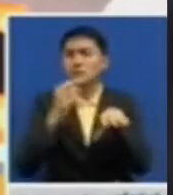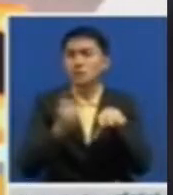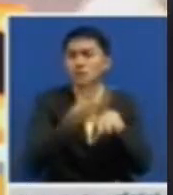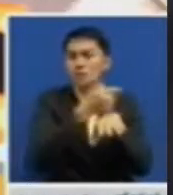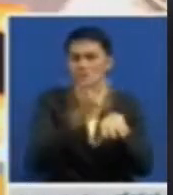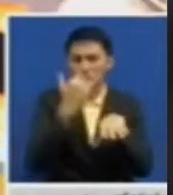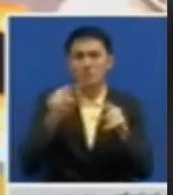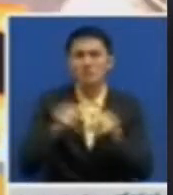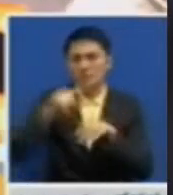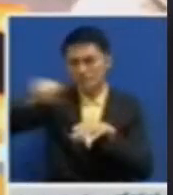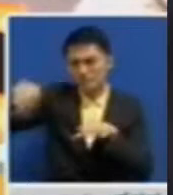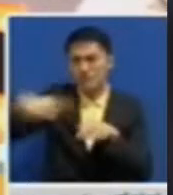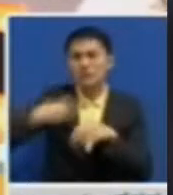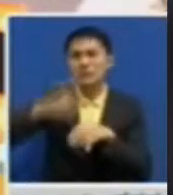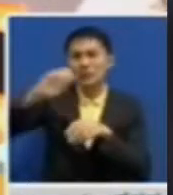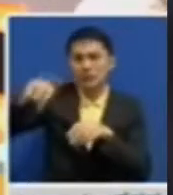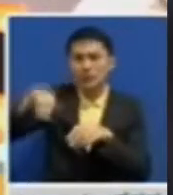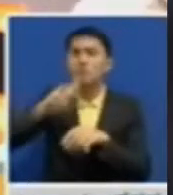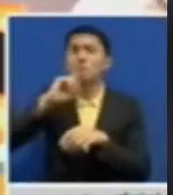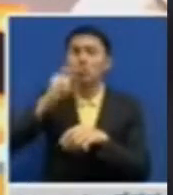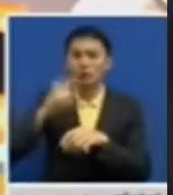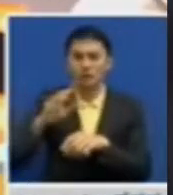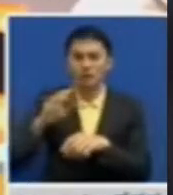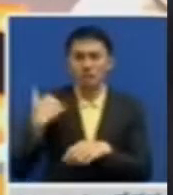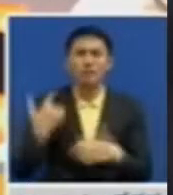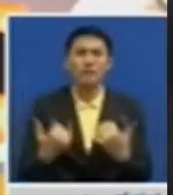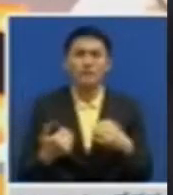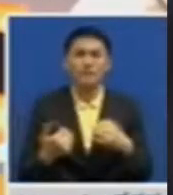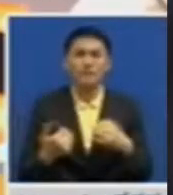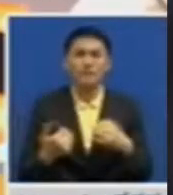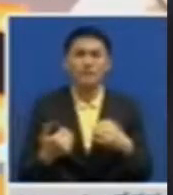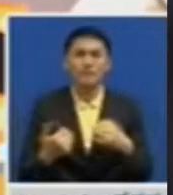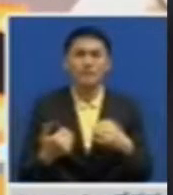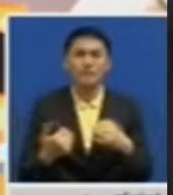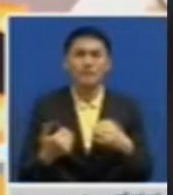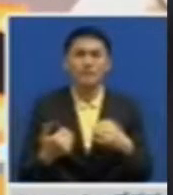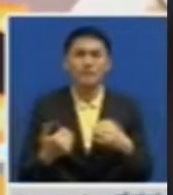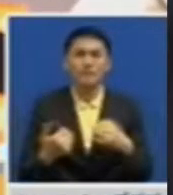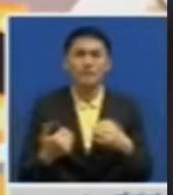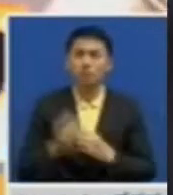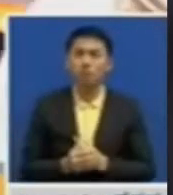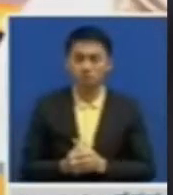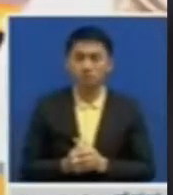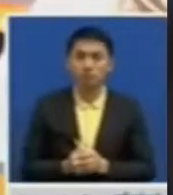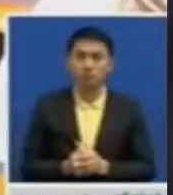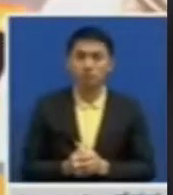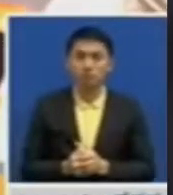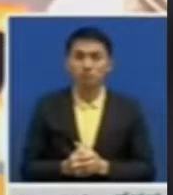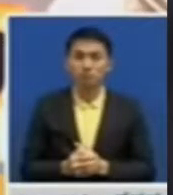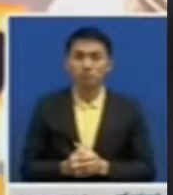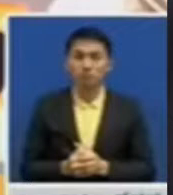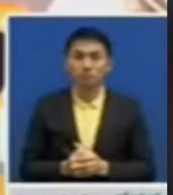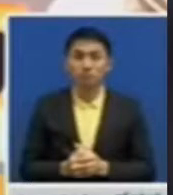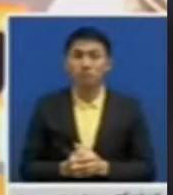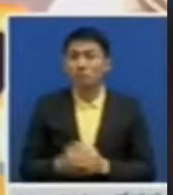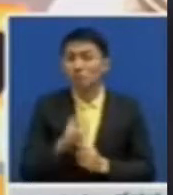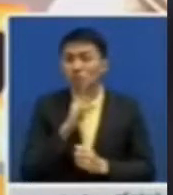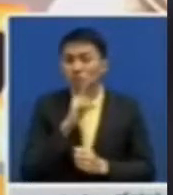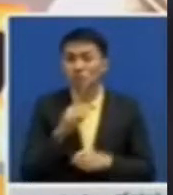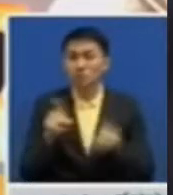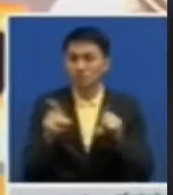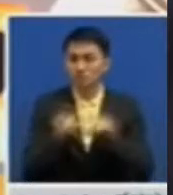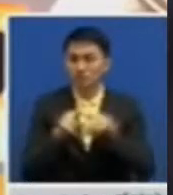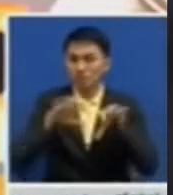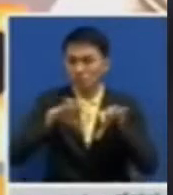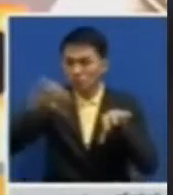อันนี้คือความเดือดร้อนของพี่น้องบ้านดงยางตำบลนาขาอำเภอวาปีปทุมจังหวัดมหาสารคามถ้าขุดดี